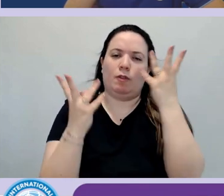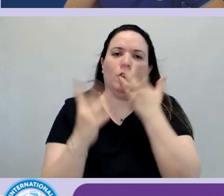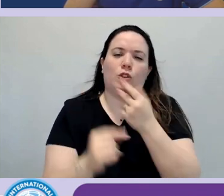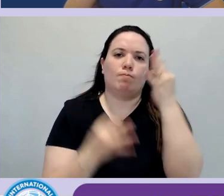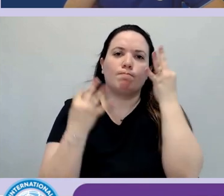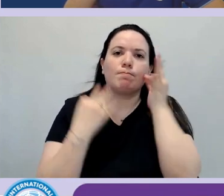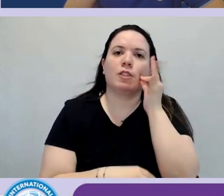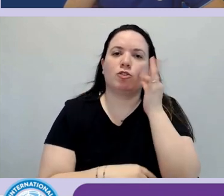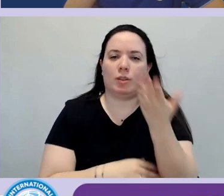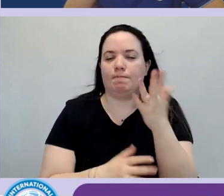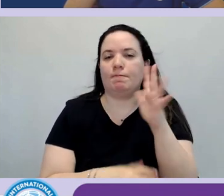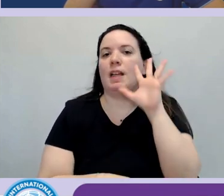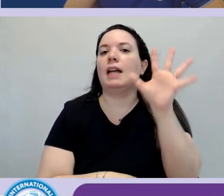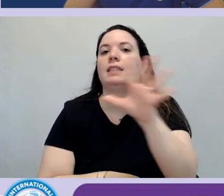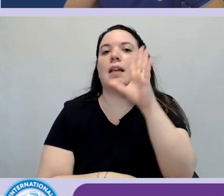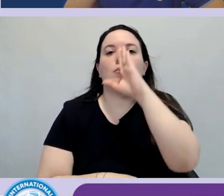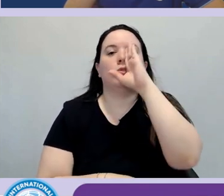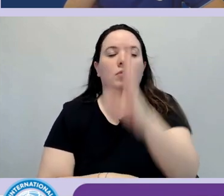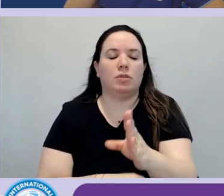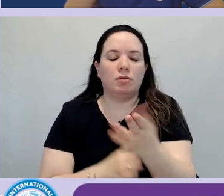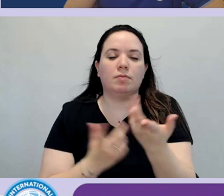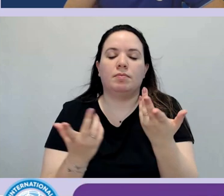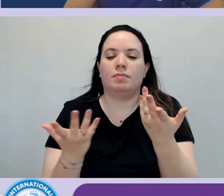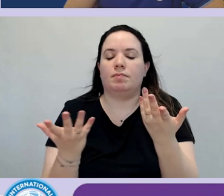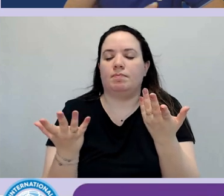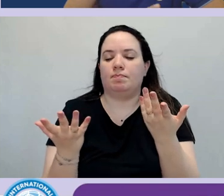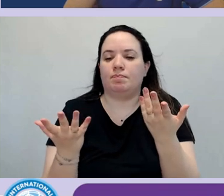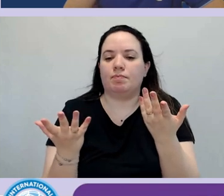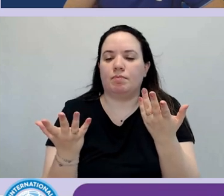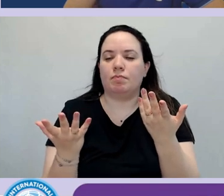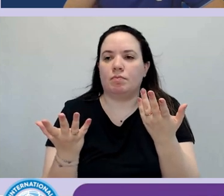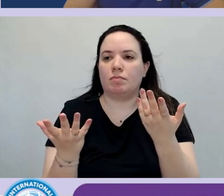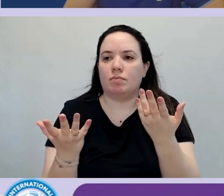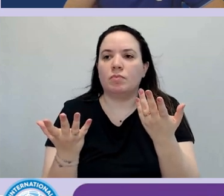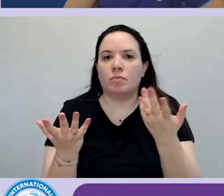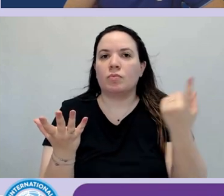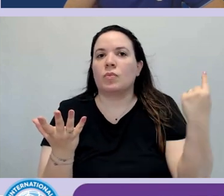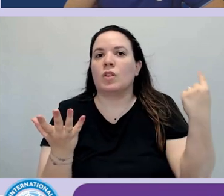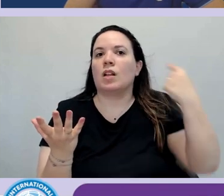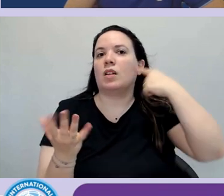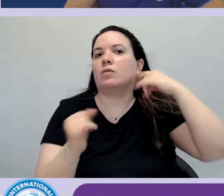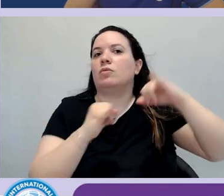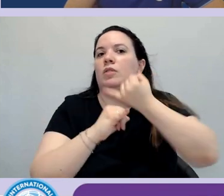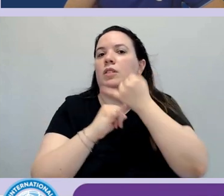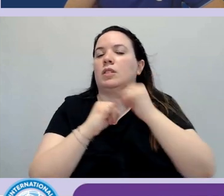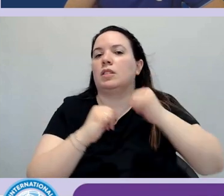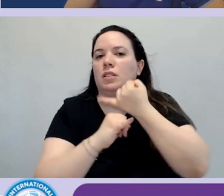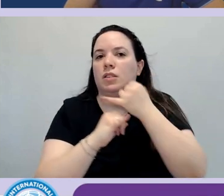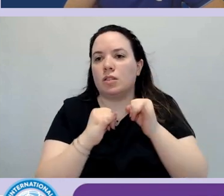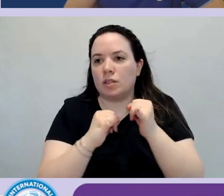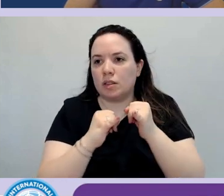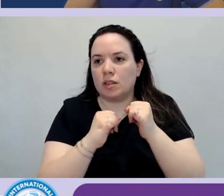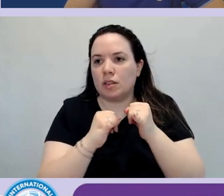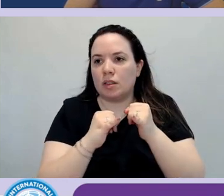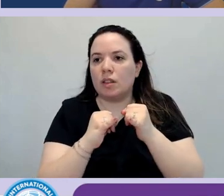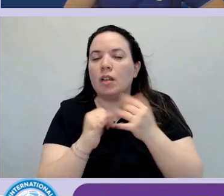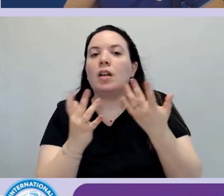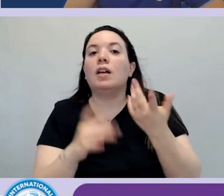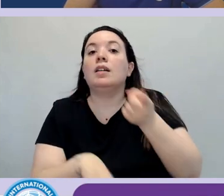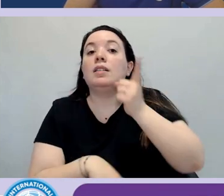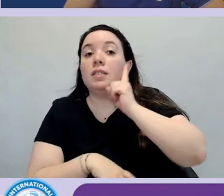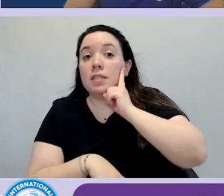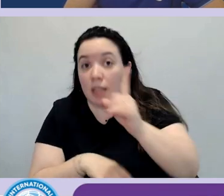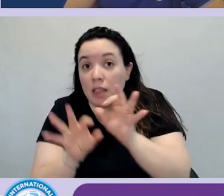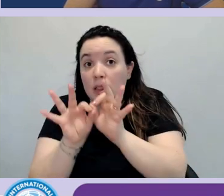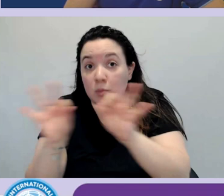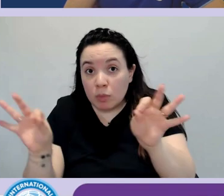imprecise l'esempio diretto è quello proprio dei delle audiodescrizioni dove sono disponibili è